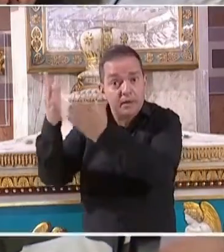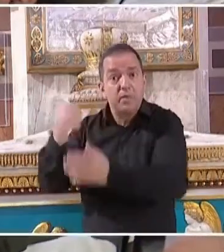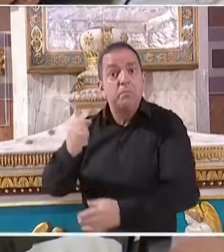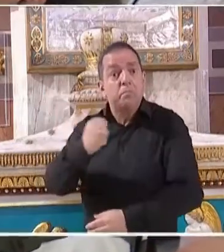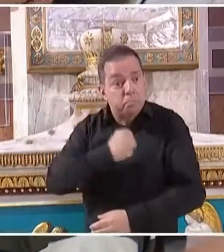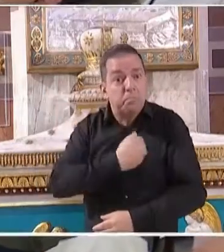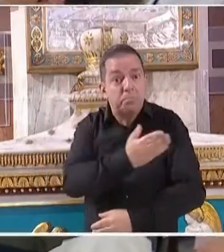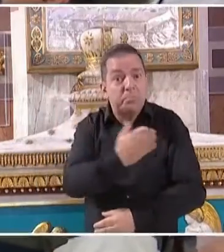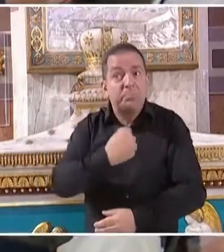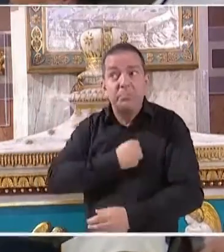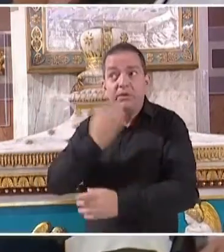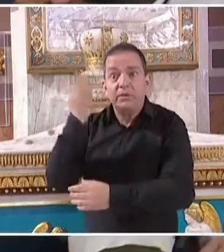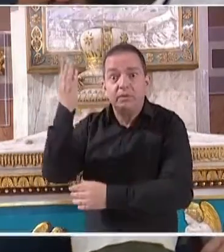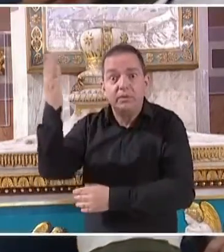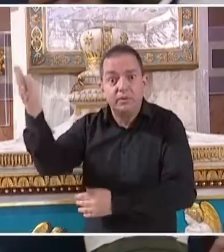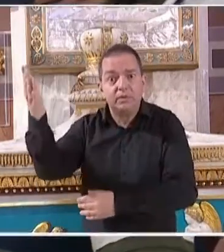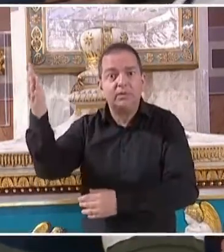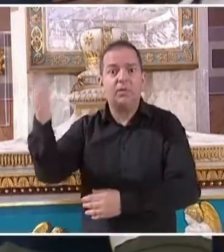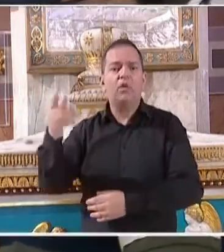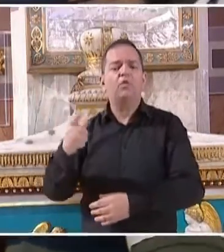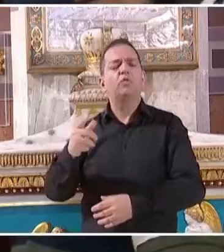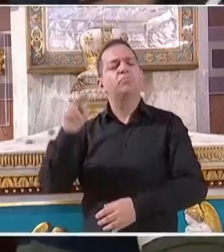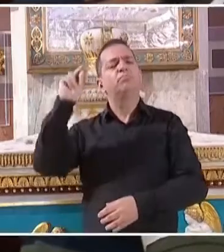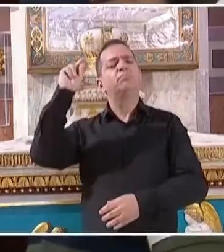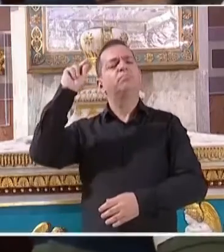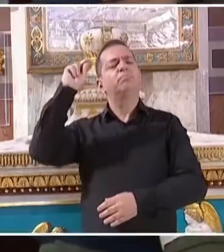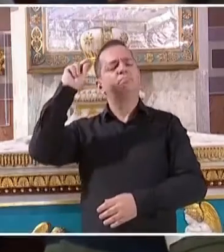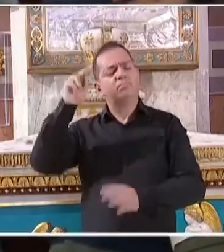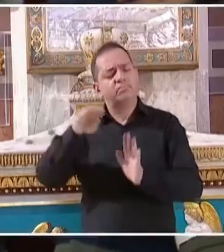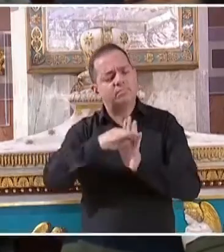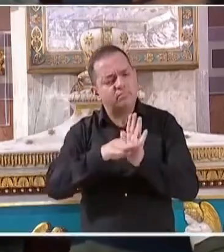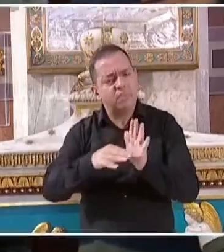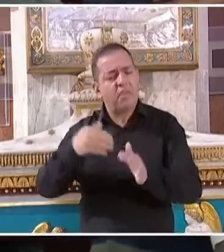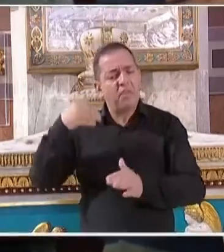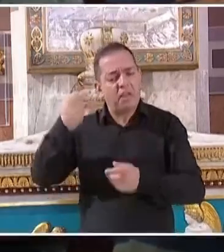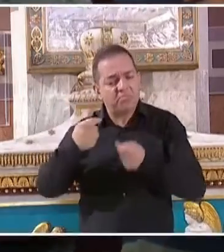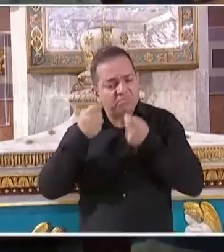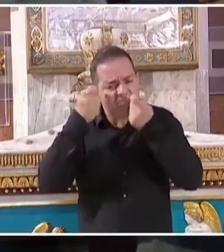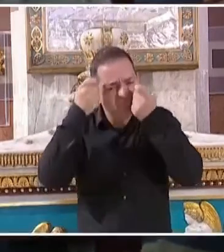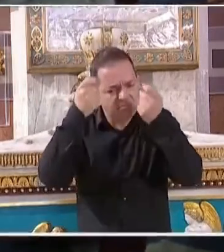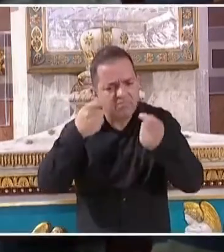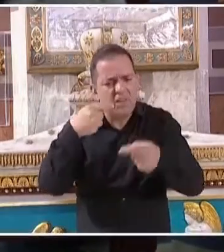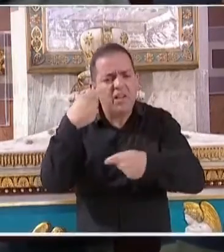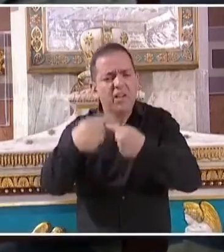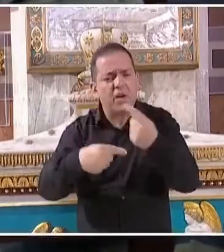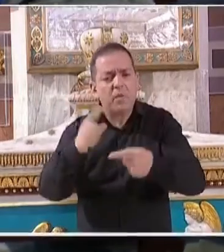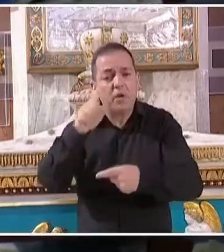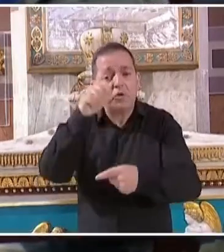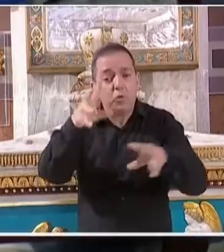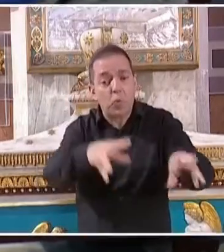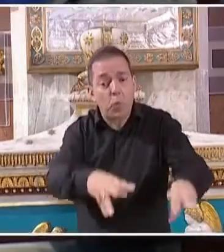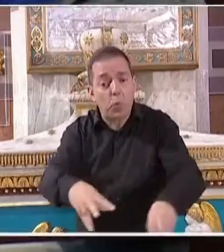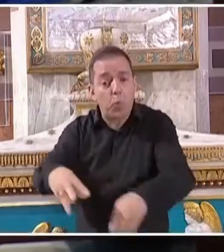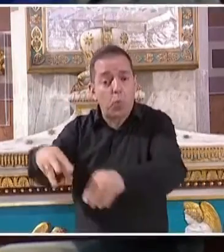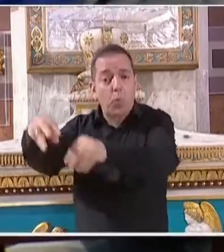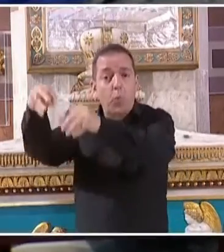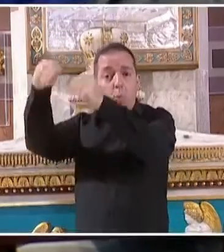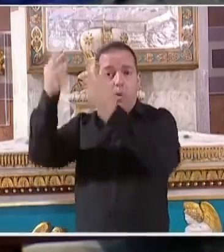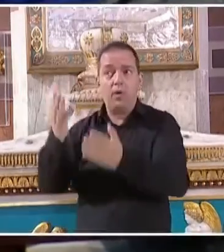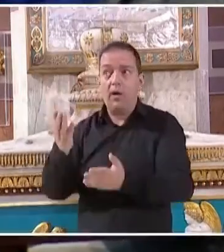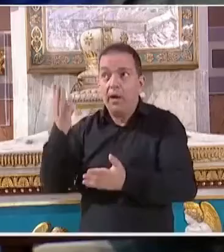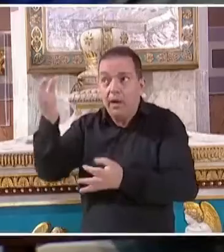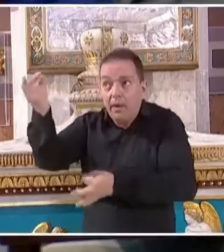στις επαγγελίες του Θεού, στην αιώνιο ζωή και βασιλεία Του, στον Λόγο του